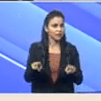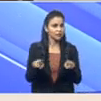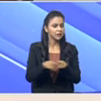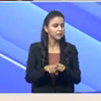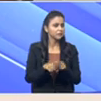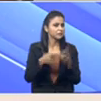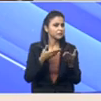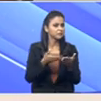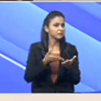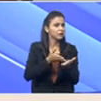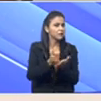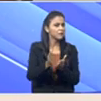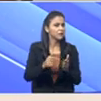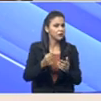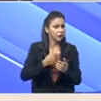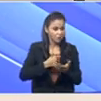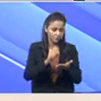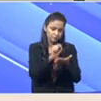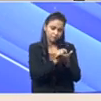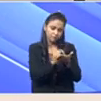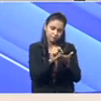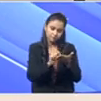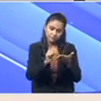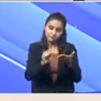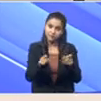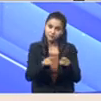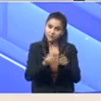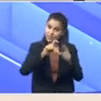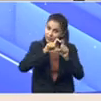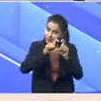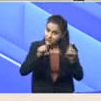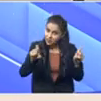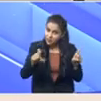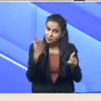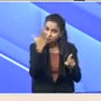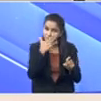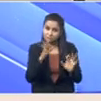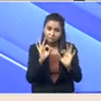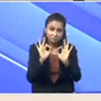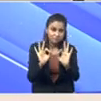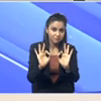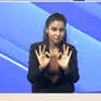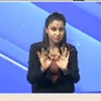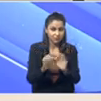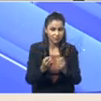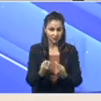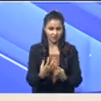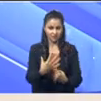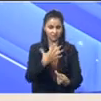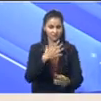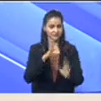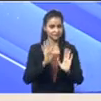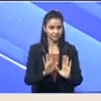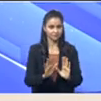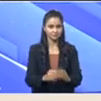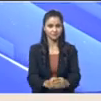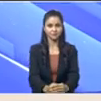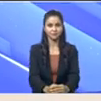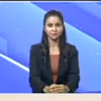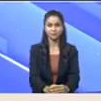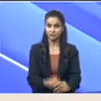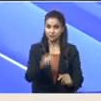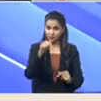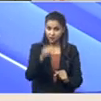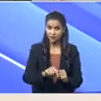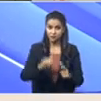जरिए हमारी लिखावट साफ, सुंदर और आकर्षक बनी रहती है।